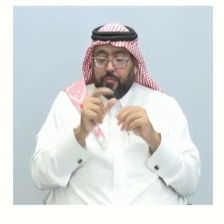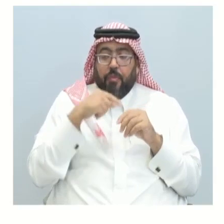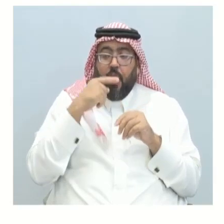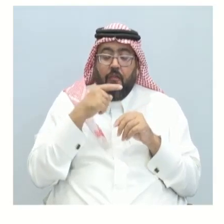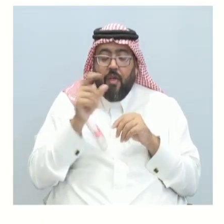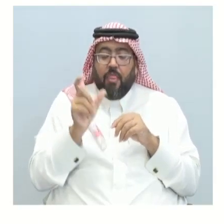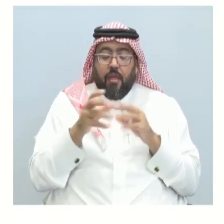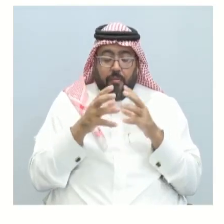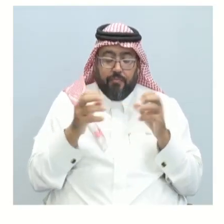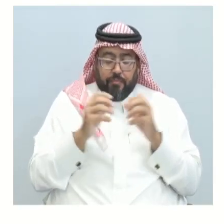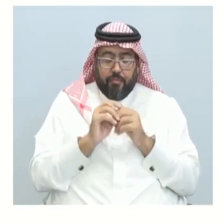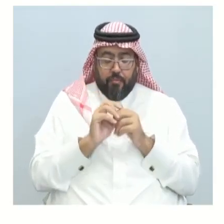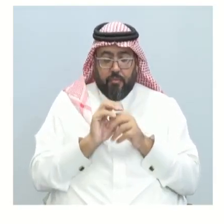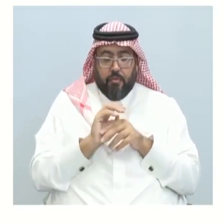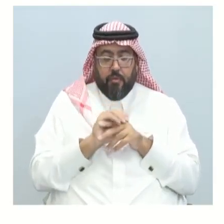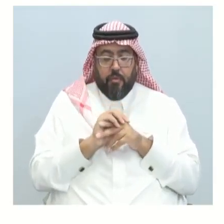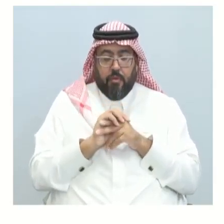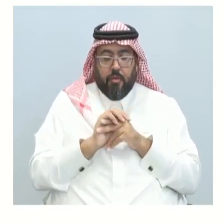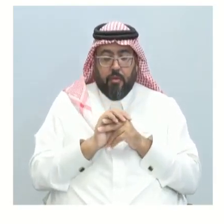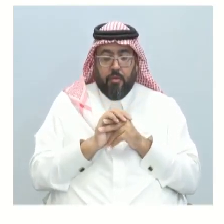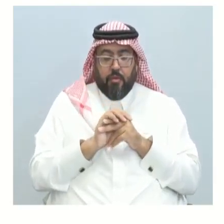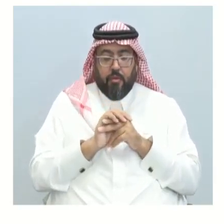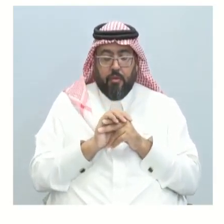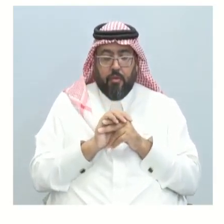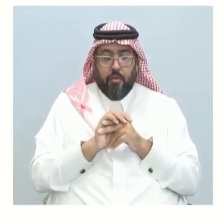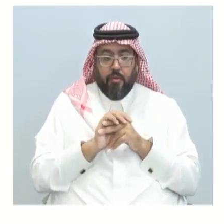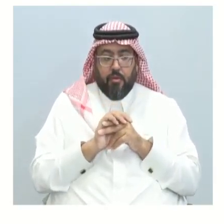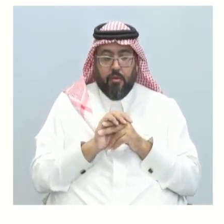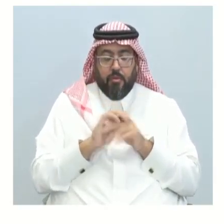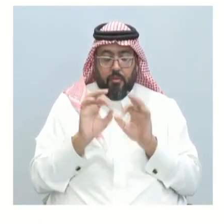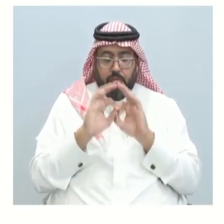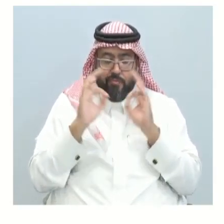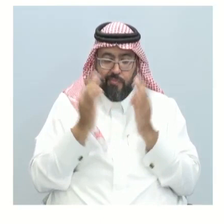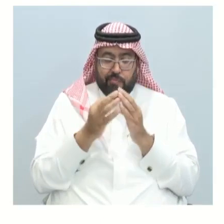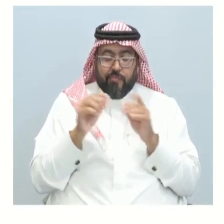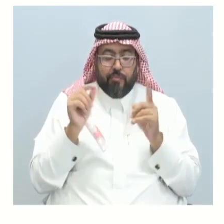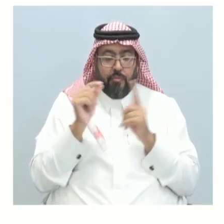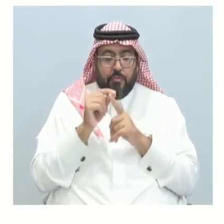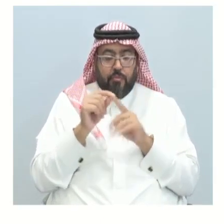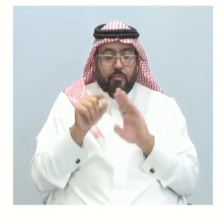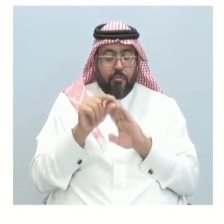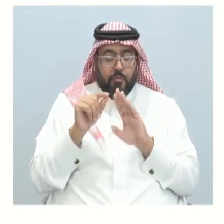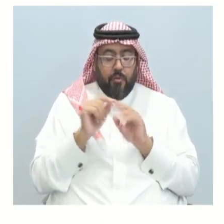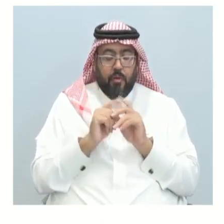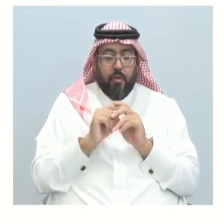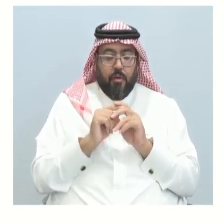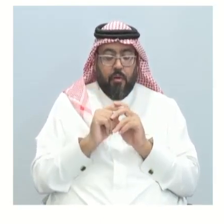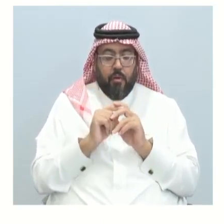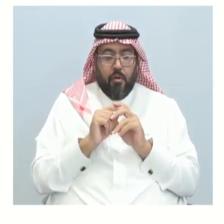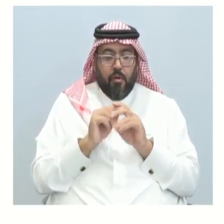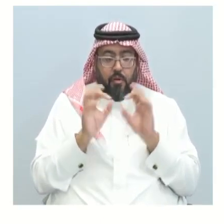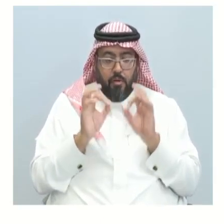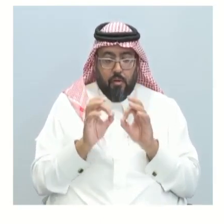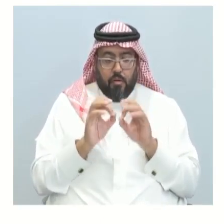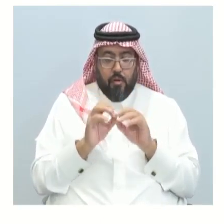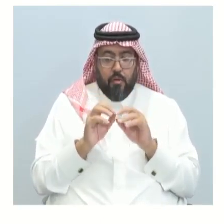نتعلم بعض معاني الفاظ الحديث فاذا هذه جمله من اهداف درسنا اولا ان نتعرف على حقوق